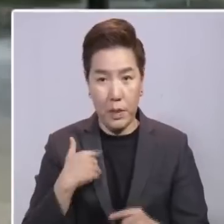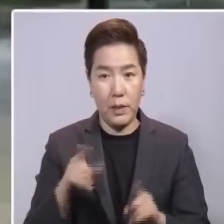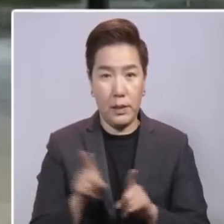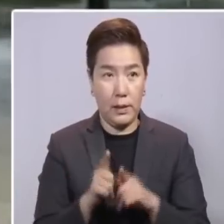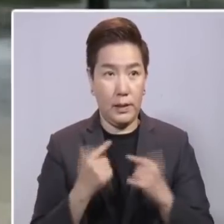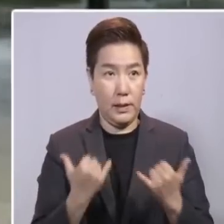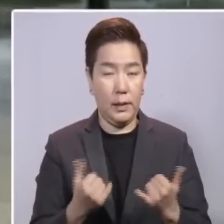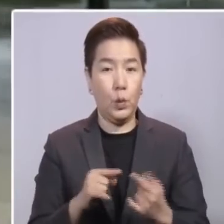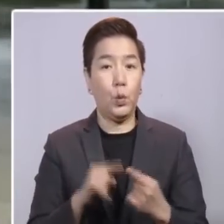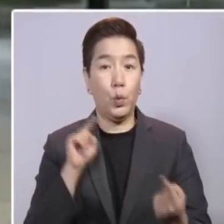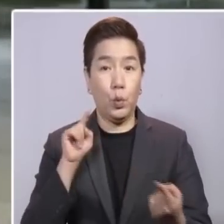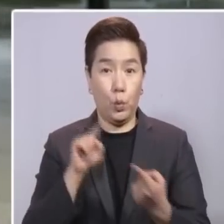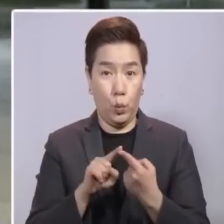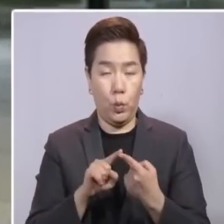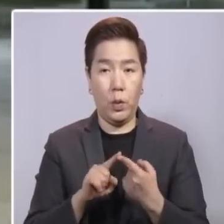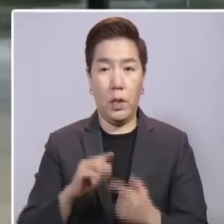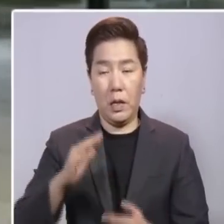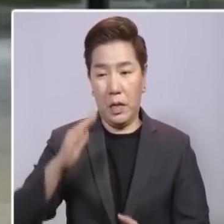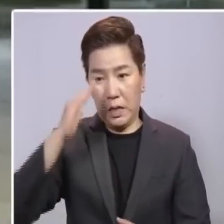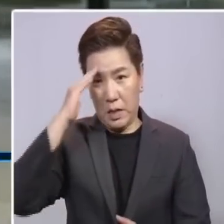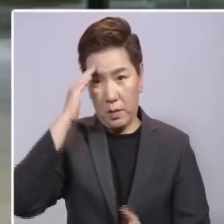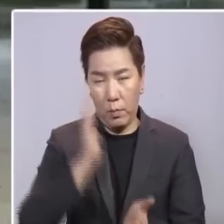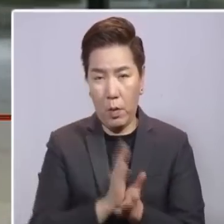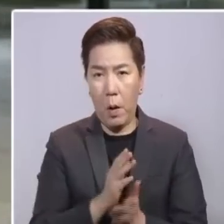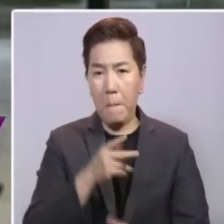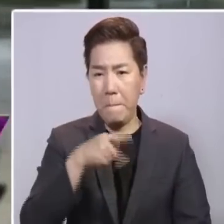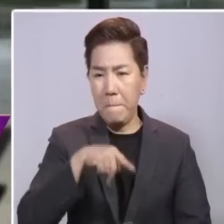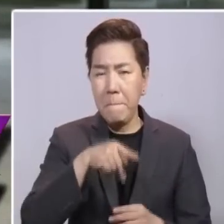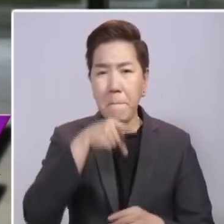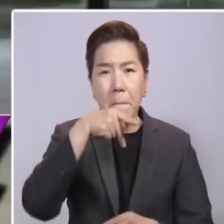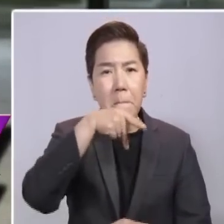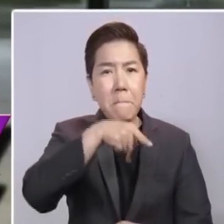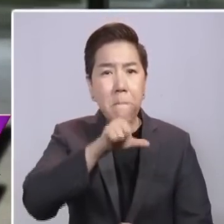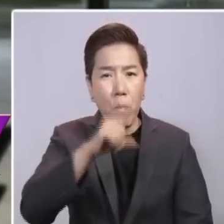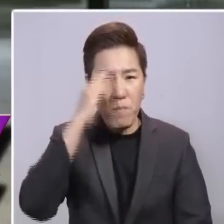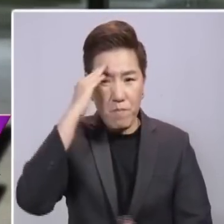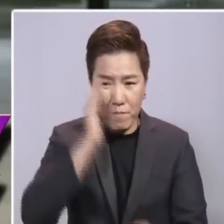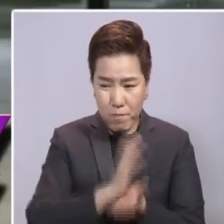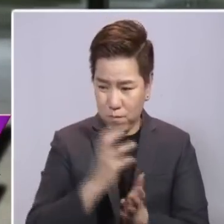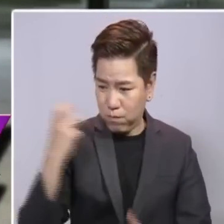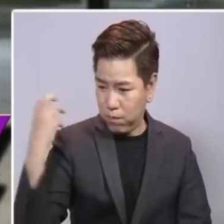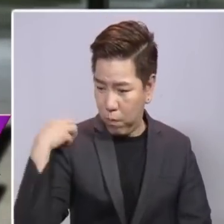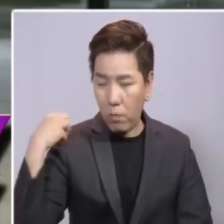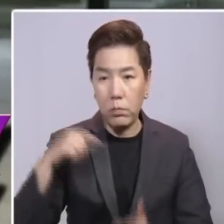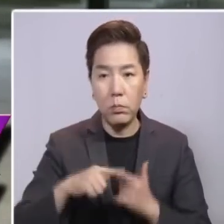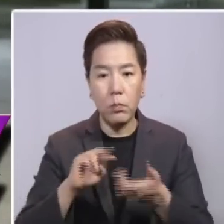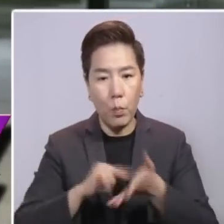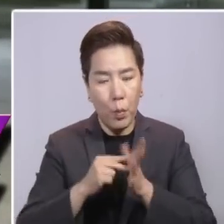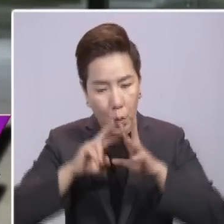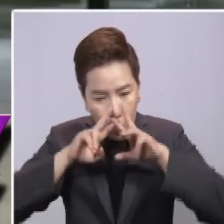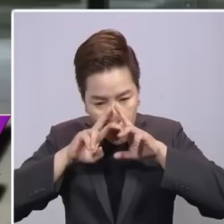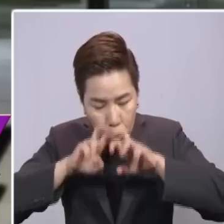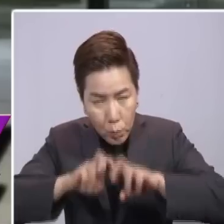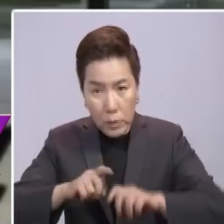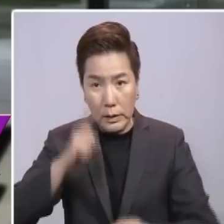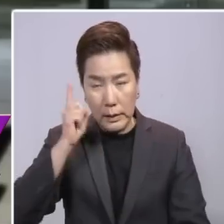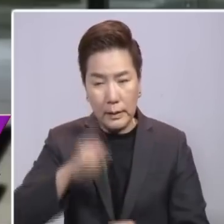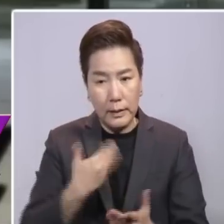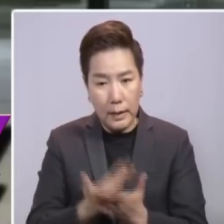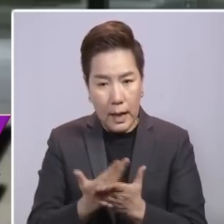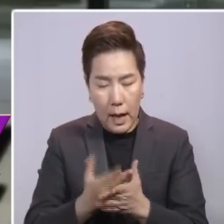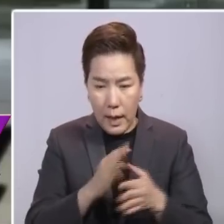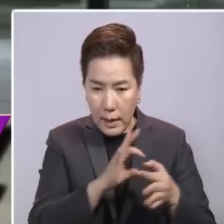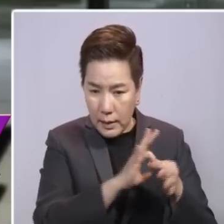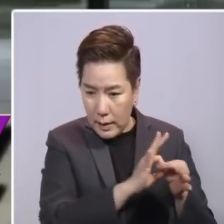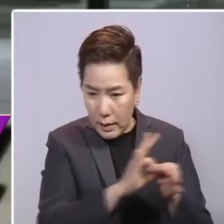ดำเนินคดีไปถึงระดับนายพลเนี่ยนะฮะก็คือท่านผู้การจังหวัดชลบุรีเนี่ยบิ๊กโจ๊กบอกว่าก็คงต้องตรวจสอบให้ได้นะครับเส้นทางการเงินว่